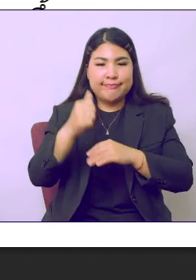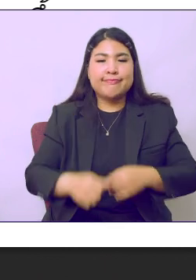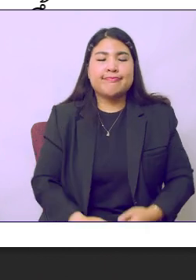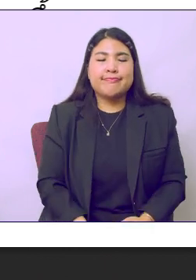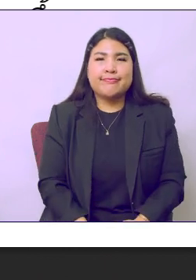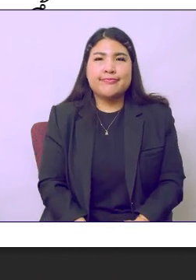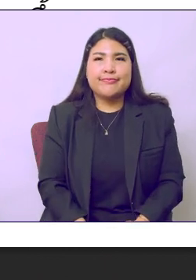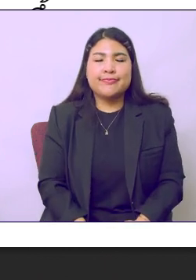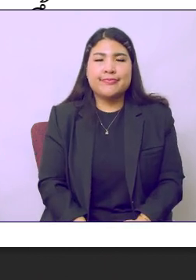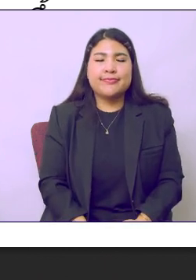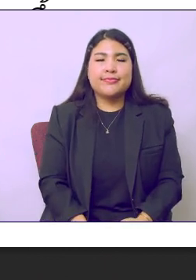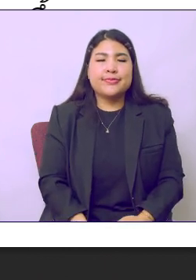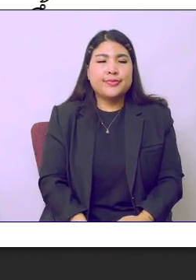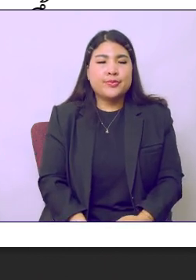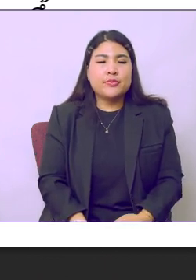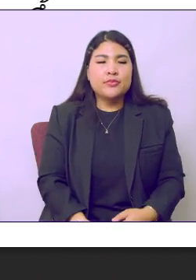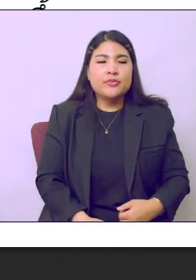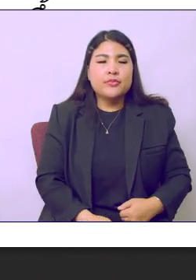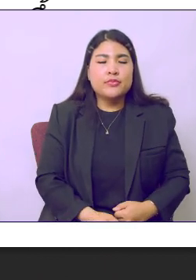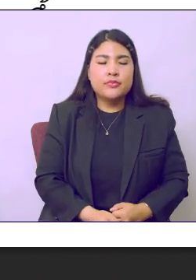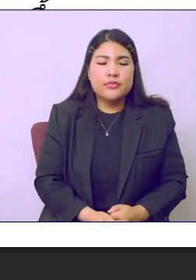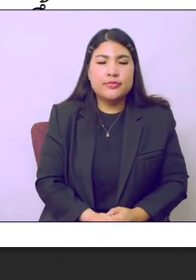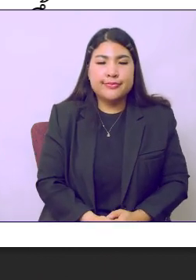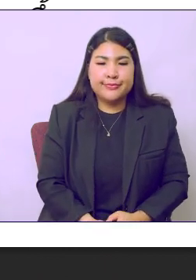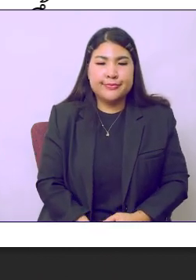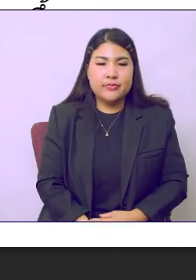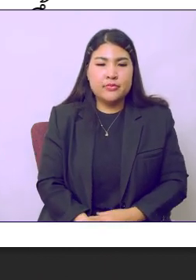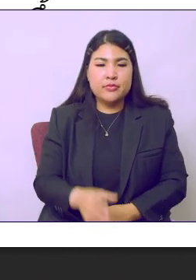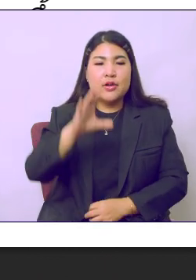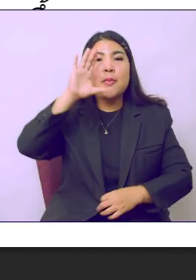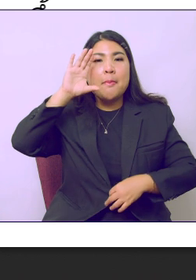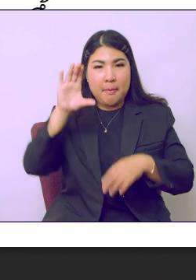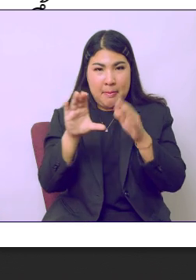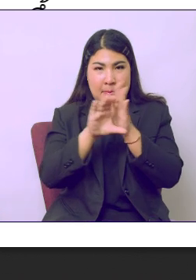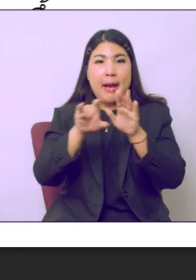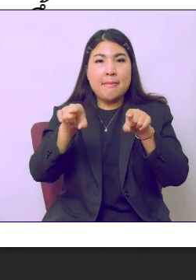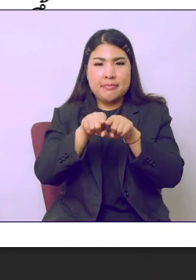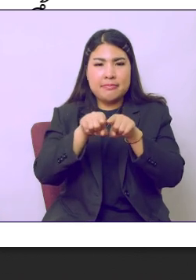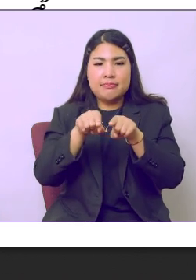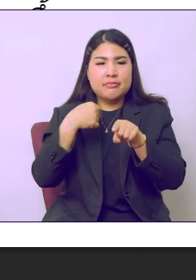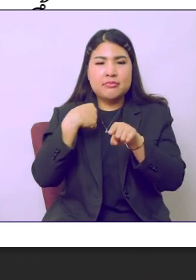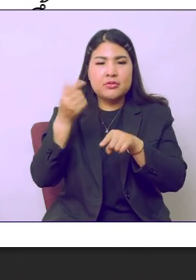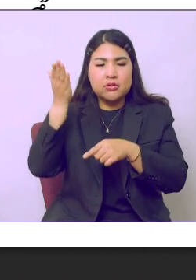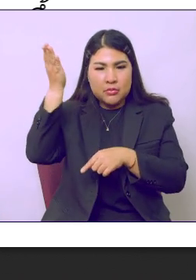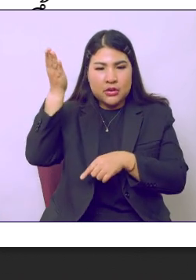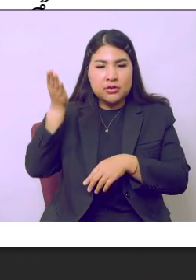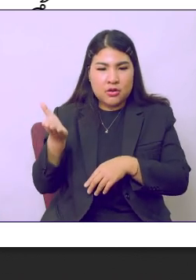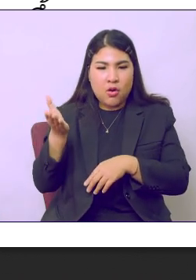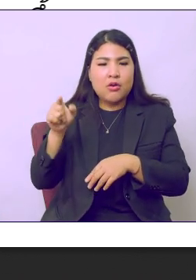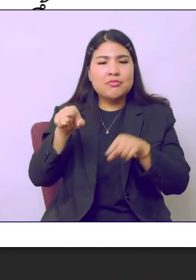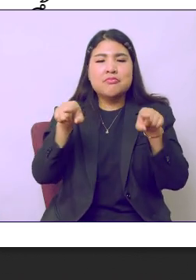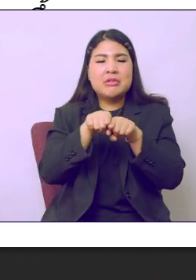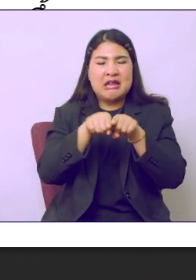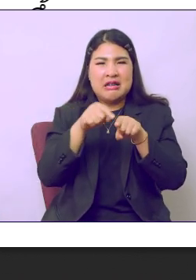อ่าอย่างอย่างภาพที่เอามาเนี่ย 2ภาพเนี่ยเป็นท่าเดียวกันนะเห็นมยเป็นท่าเดียวกันแต่ถ้าภาพบนเนี่ยนะครับ